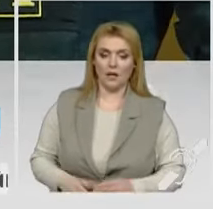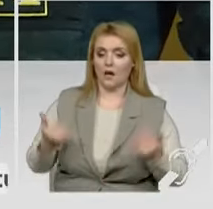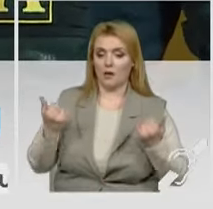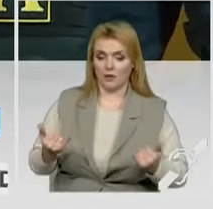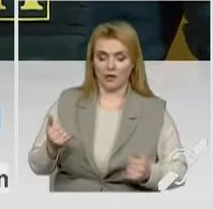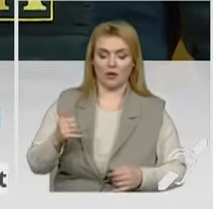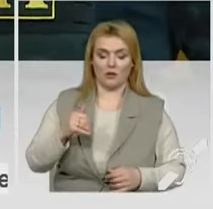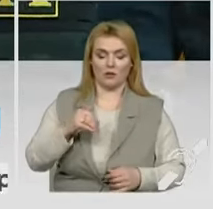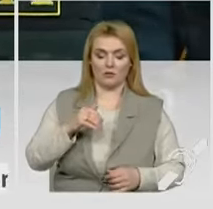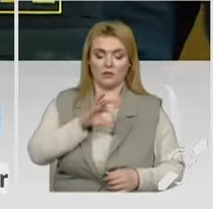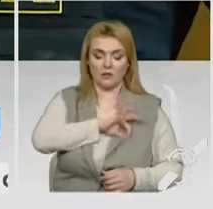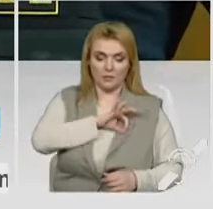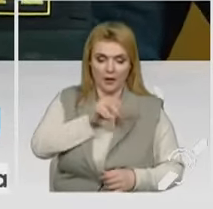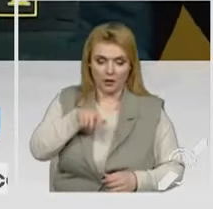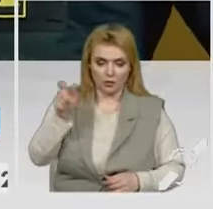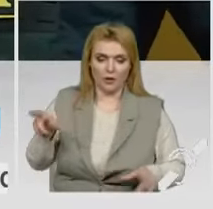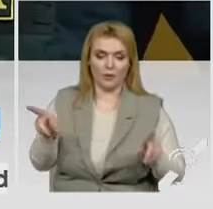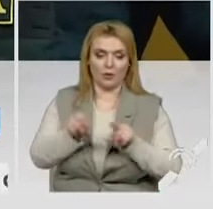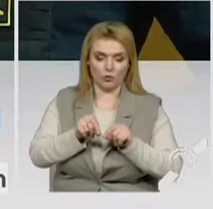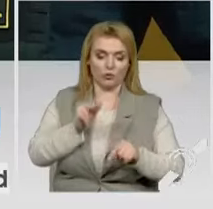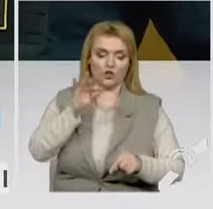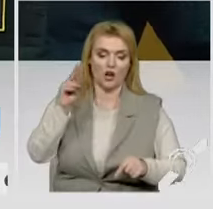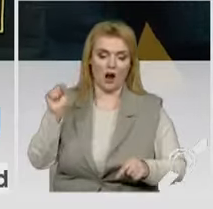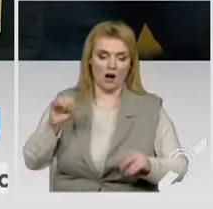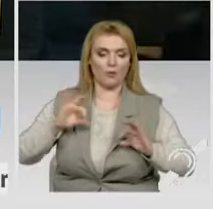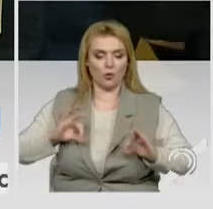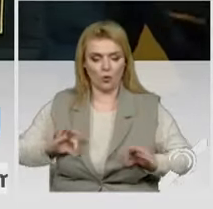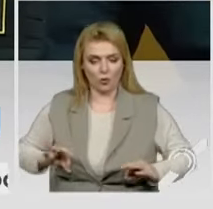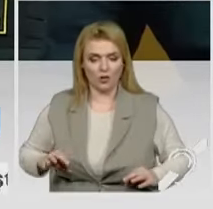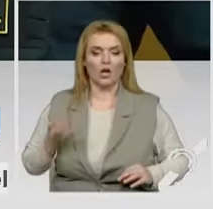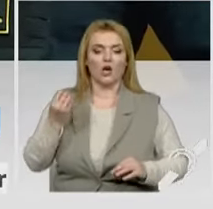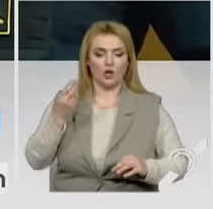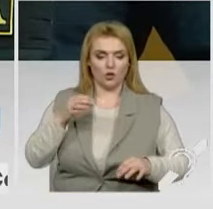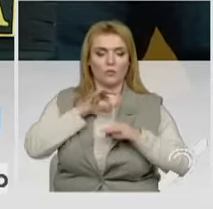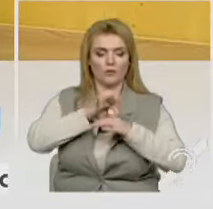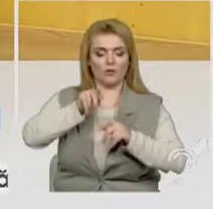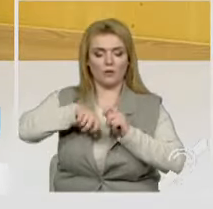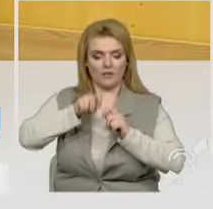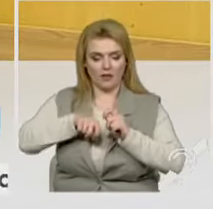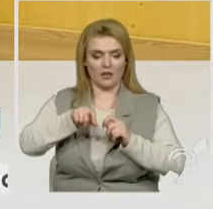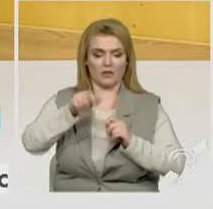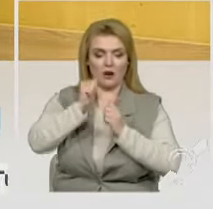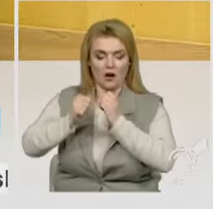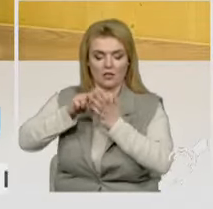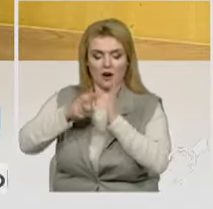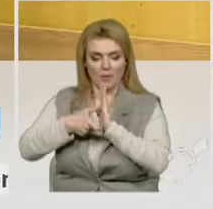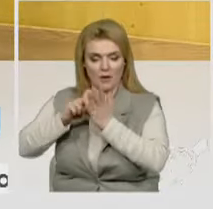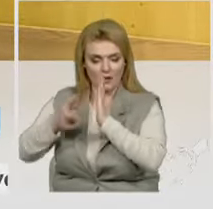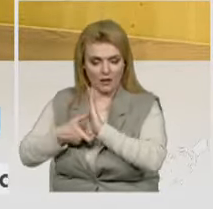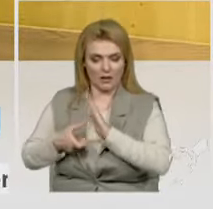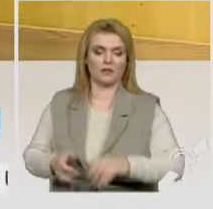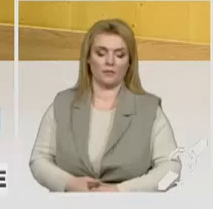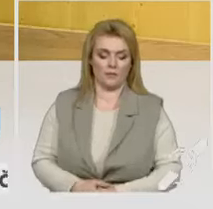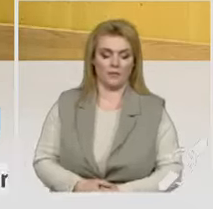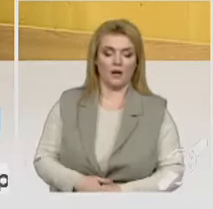prezent, ofițerii CNA și procurorii anticorupție finalizează perchezițiile în birourile funcționarilor publici și urmează ca persoanele să fie